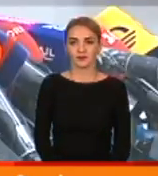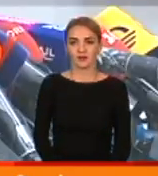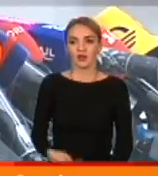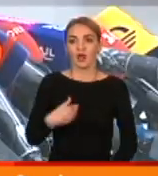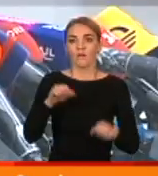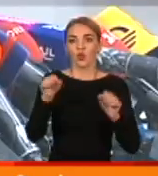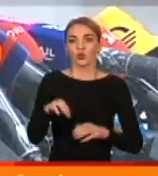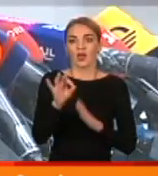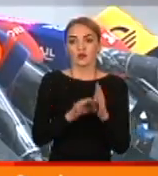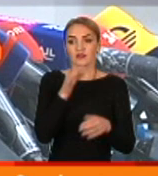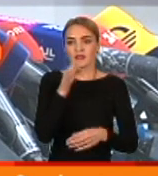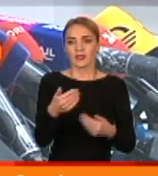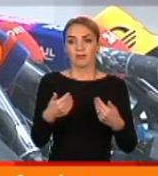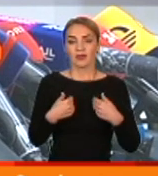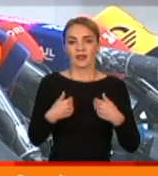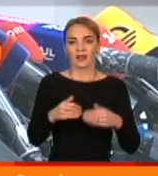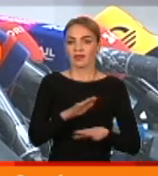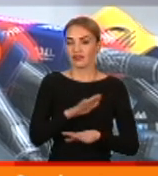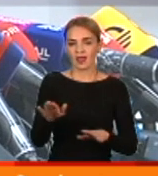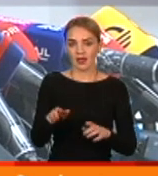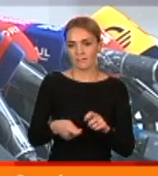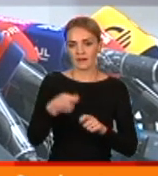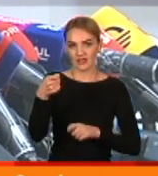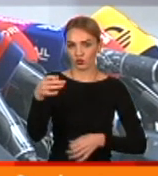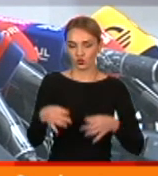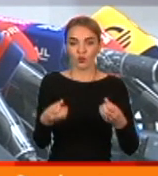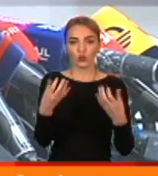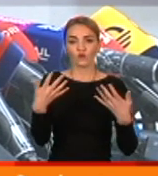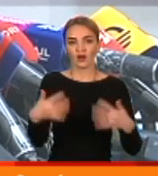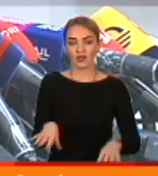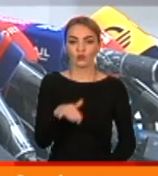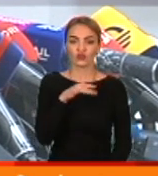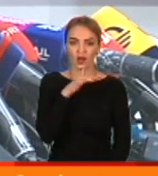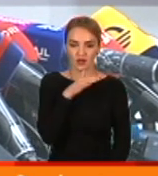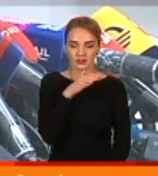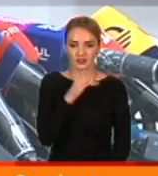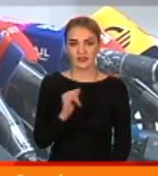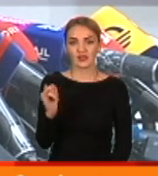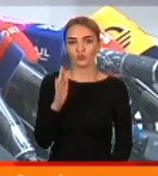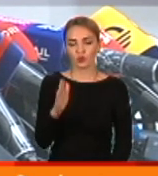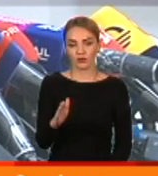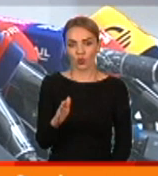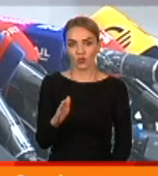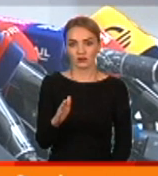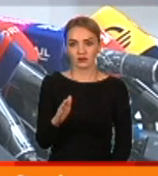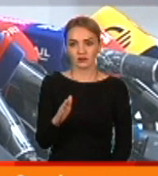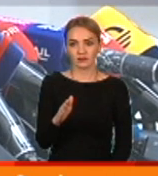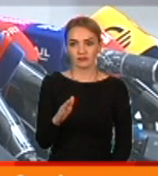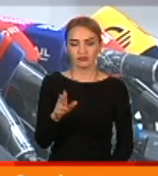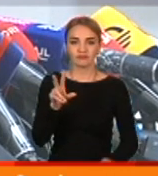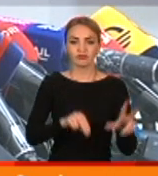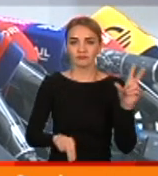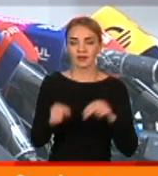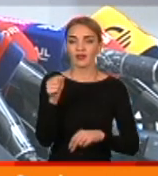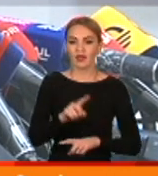можу зразу сказати, що ми не підемо до суду. Ми просто втратимо час і будемо покладати надії на